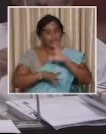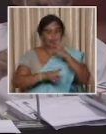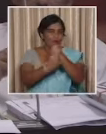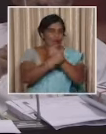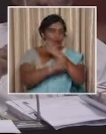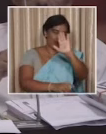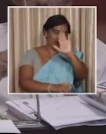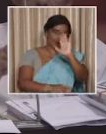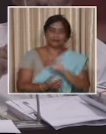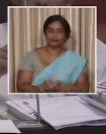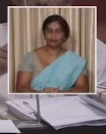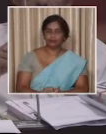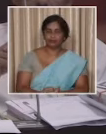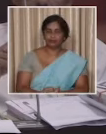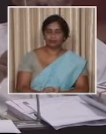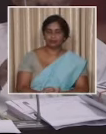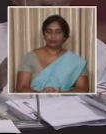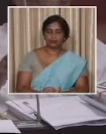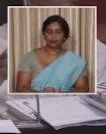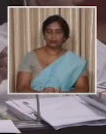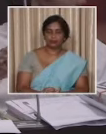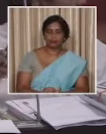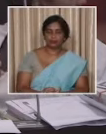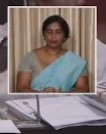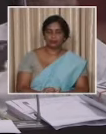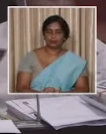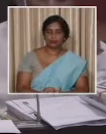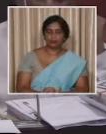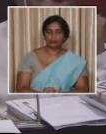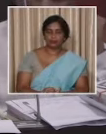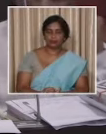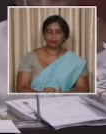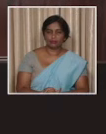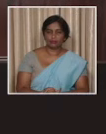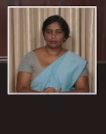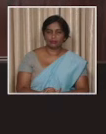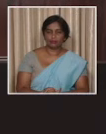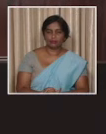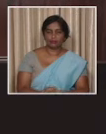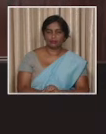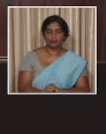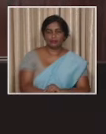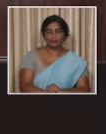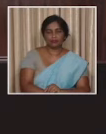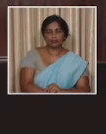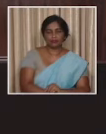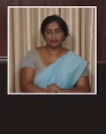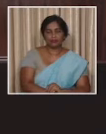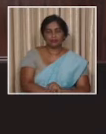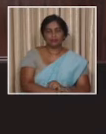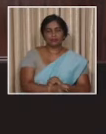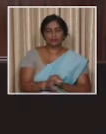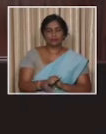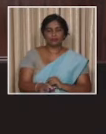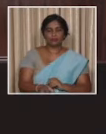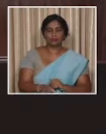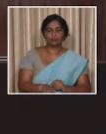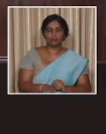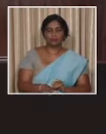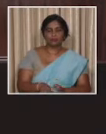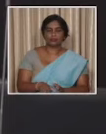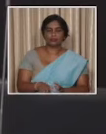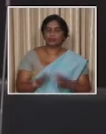නෑ. හරි හරි ඇවිත්මා කිව්වනේ අද. හරි මට හරි ගරු කතානායකතුමනි,